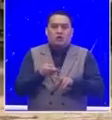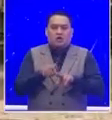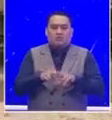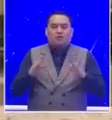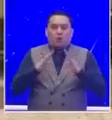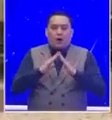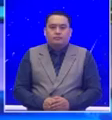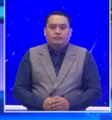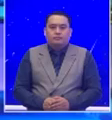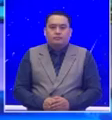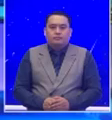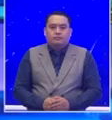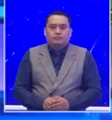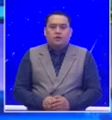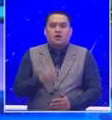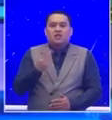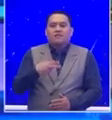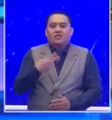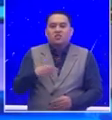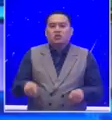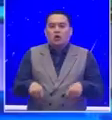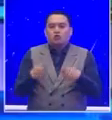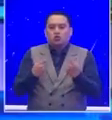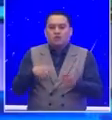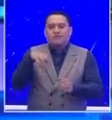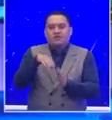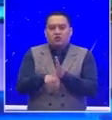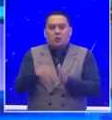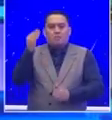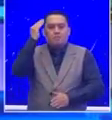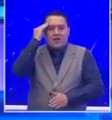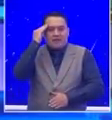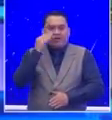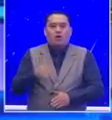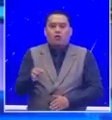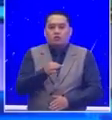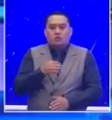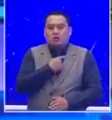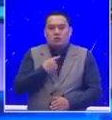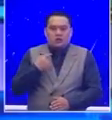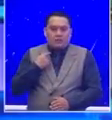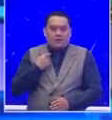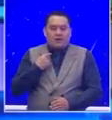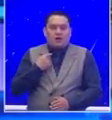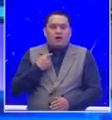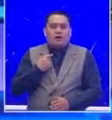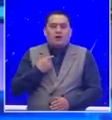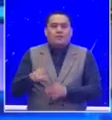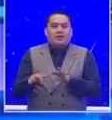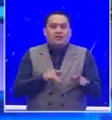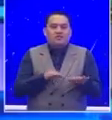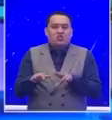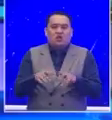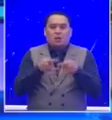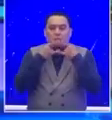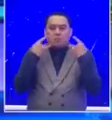ЖК. Свыше 20 нарушений в режиме введения усиленных мер выявлено в областном центре. В их числе передвижение без